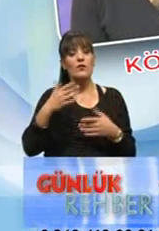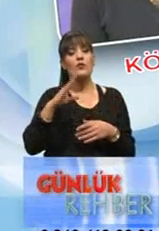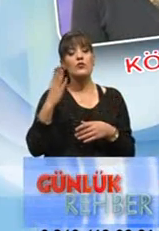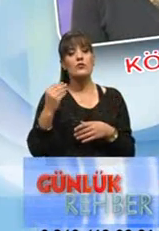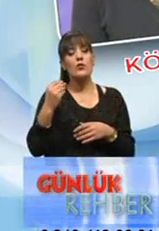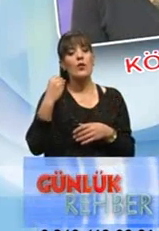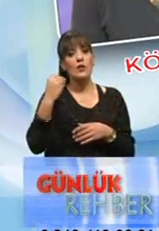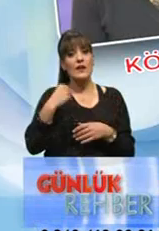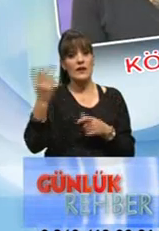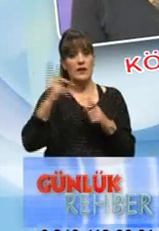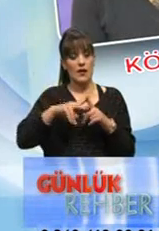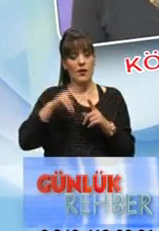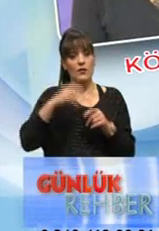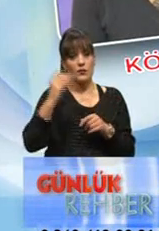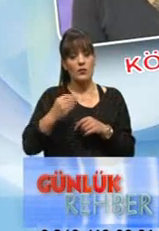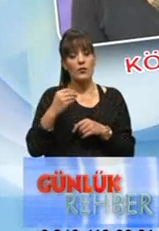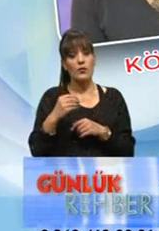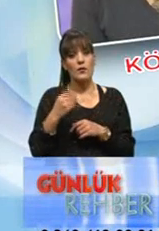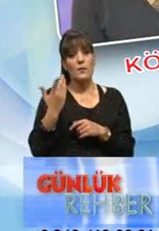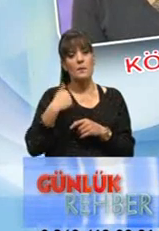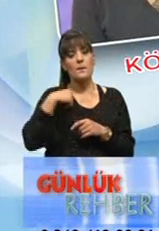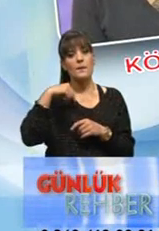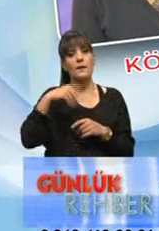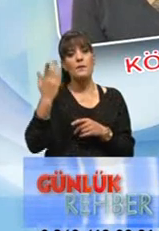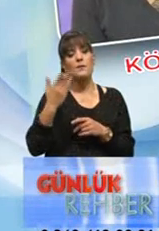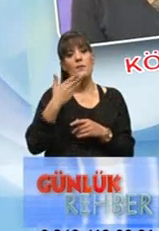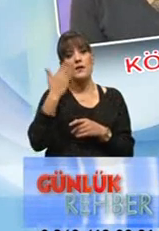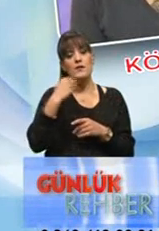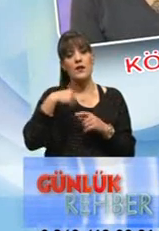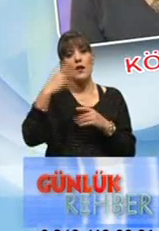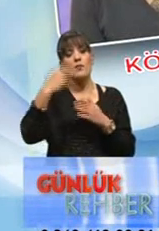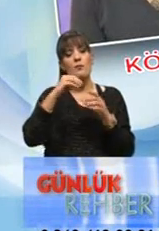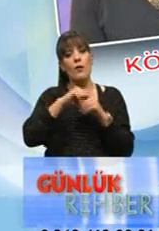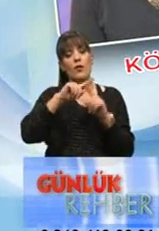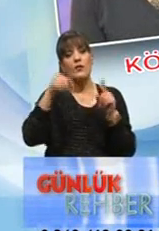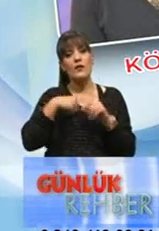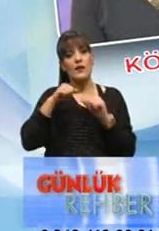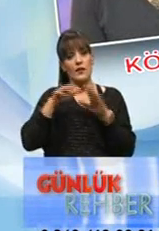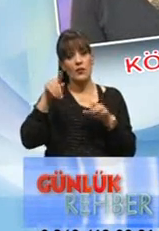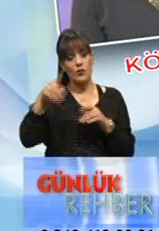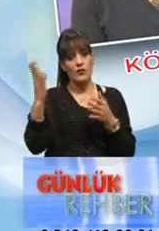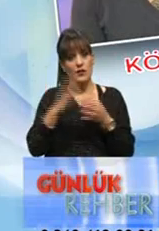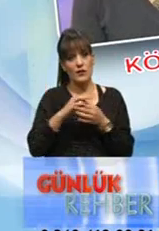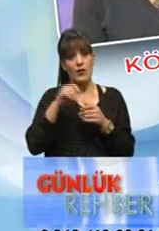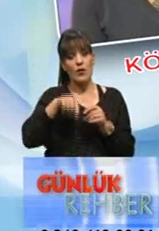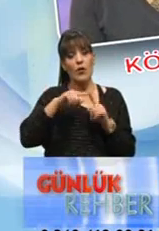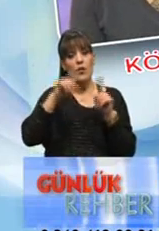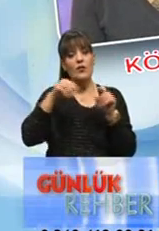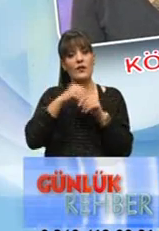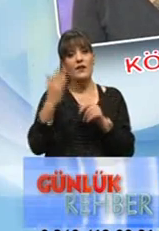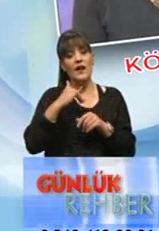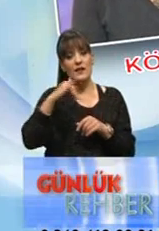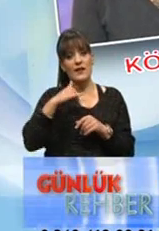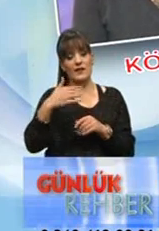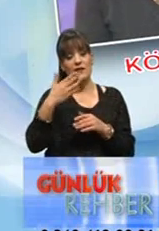katılıyorlar. Biz mesela portreler yayınlıyoruz onlarla ilgili. Hı hı. Portrelerde daha yakından